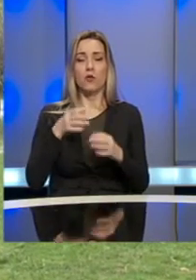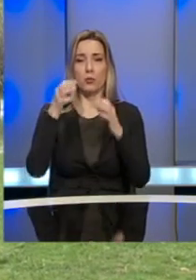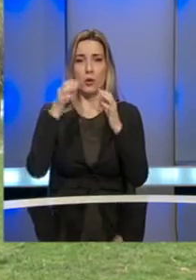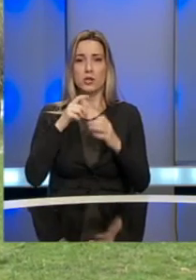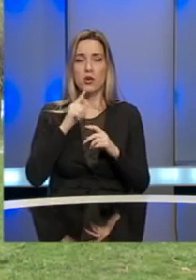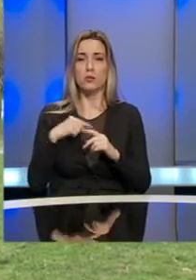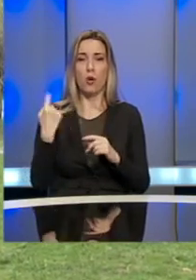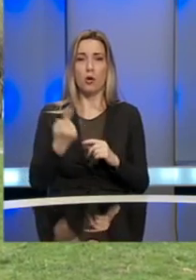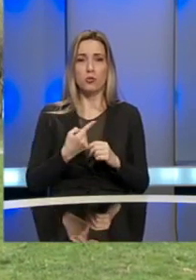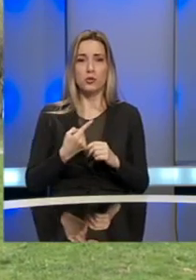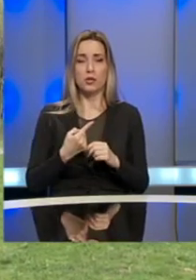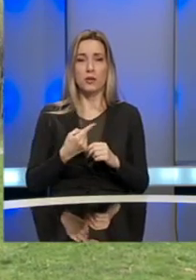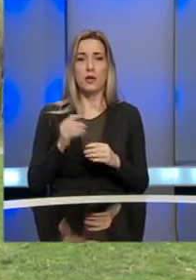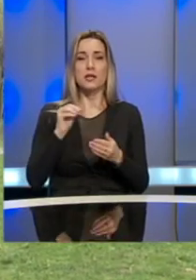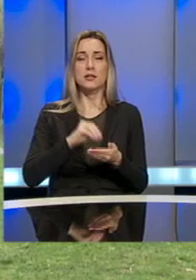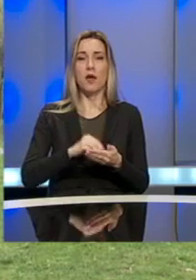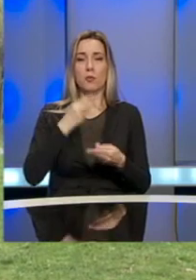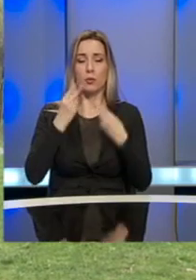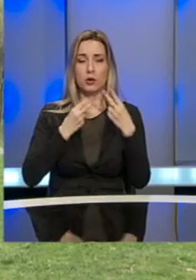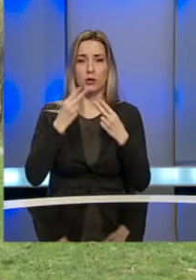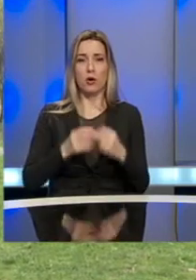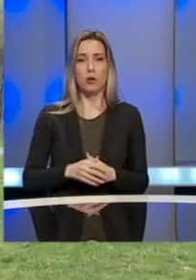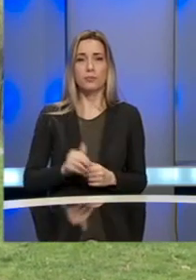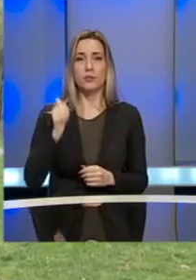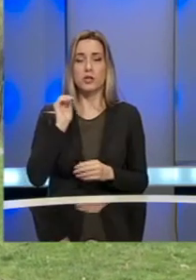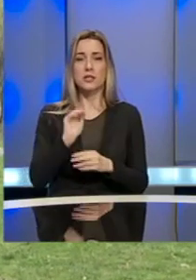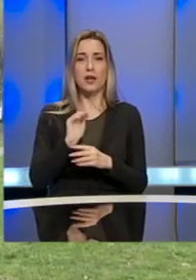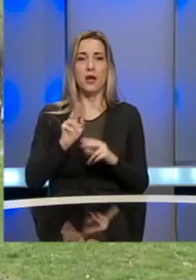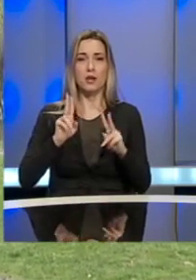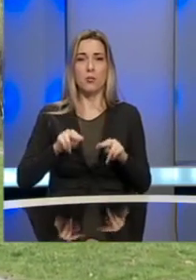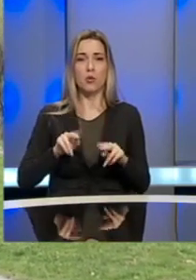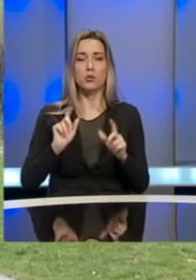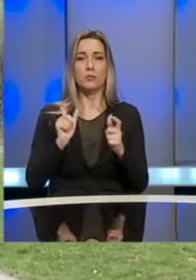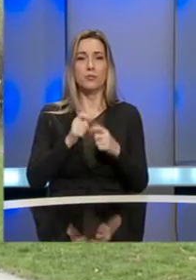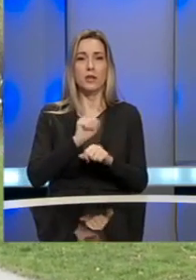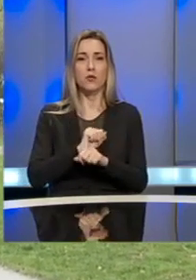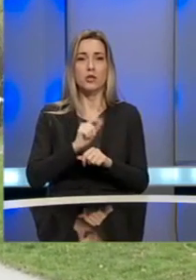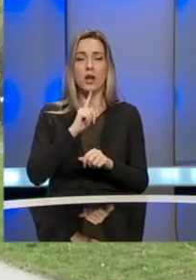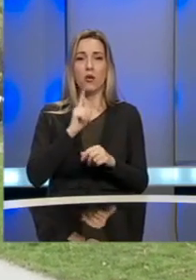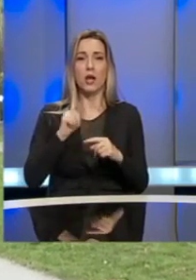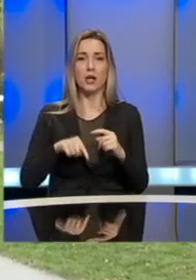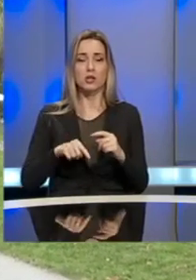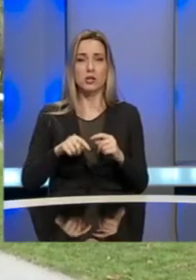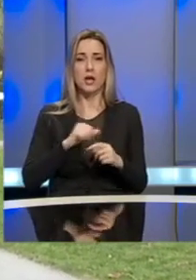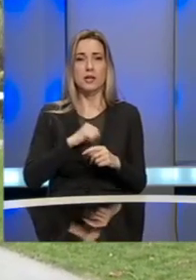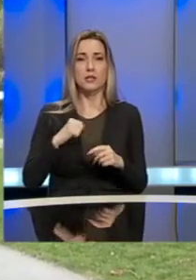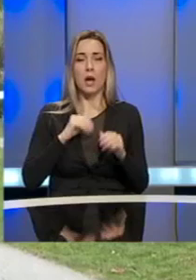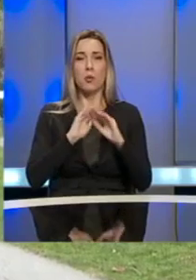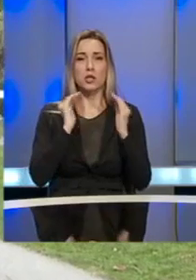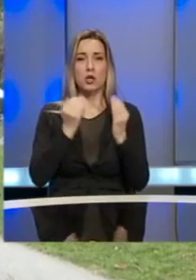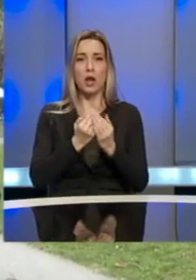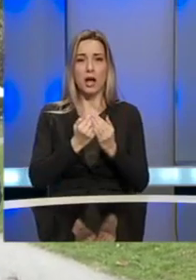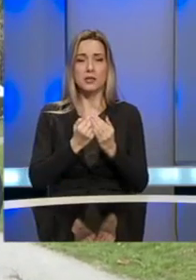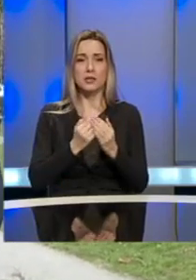smo okruženi na određeni način stavimo pod kontrolu. Jučer ste najavili mogućnost privođenja osoba koje krše samoizolaciju,